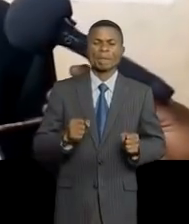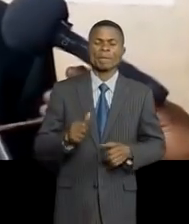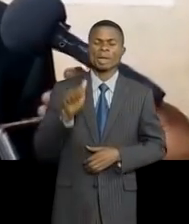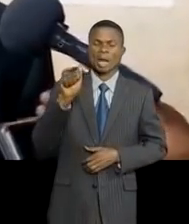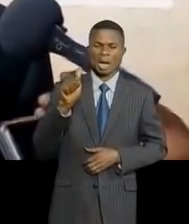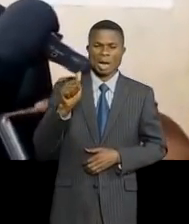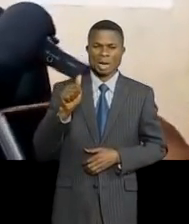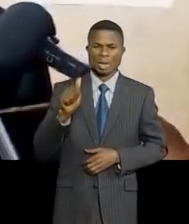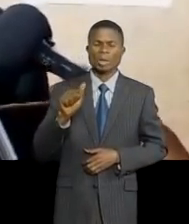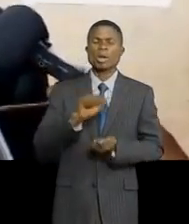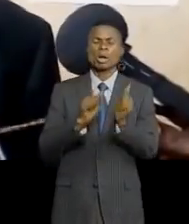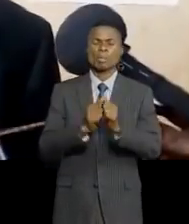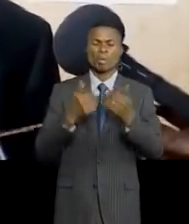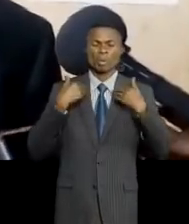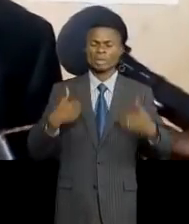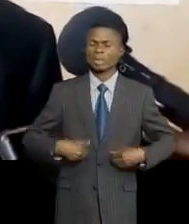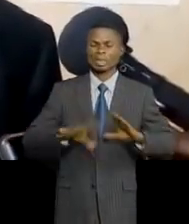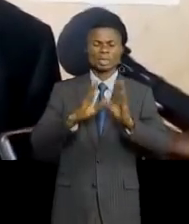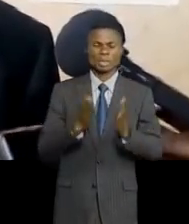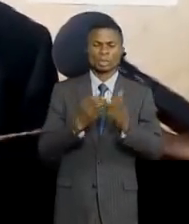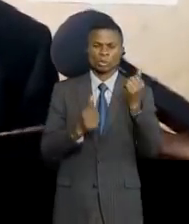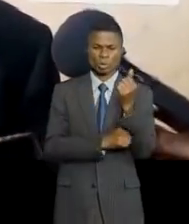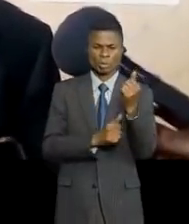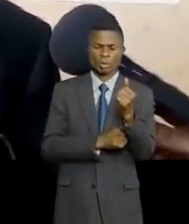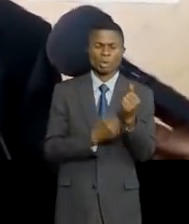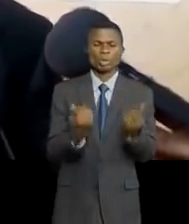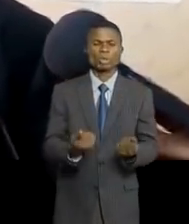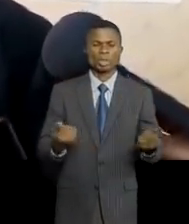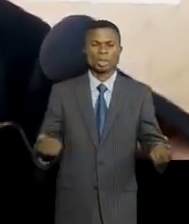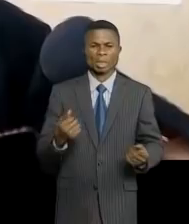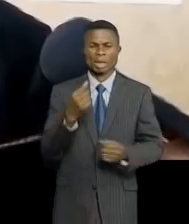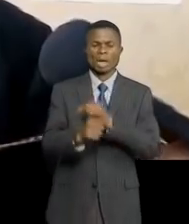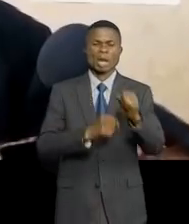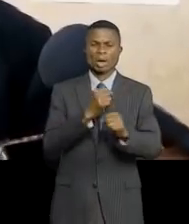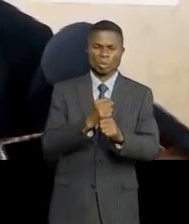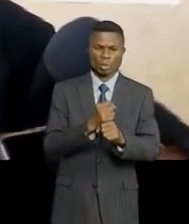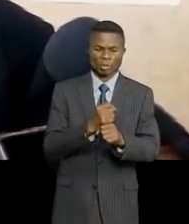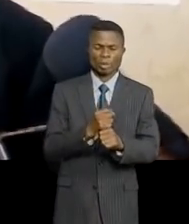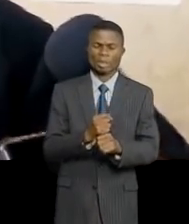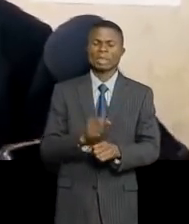activité de santé publique. Le plus grand nombre des enfants de 6 à 5 à 9 mois. Parce que la vitamine